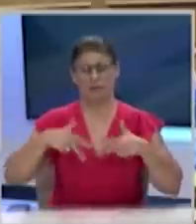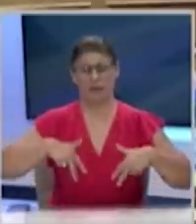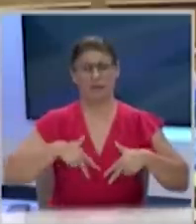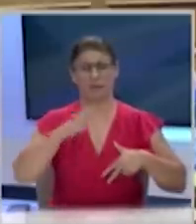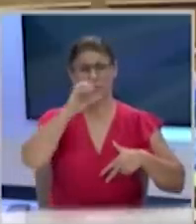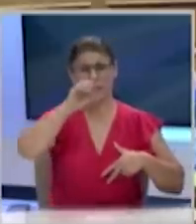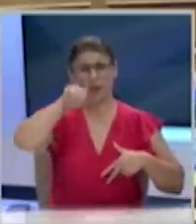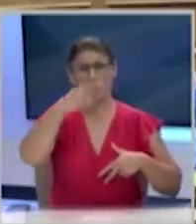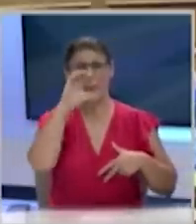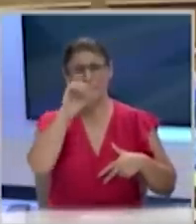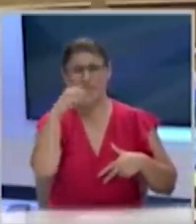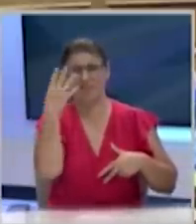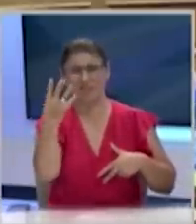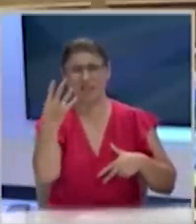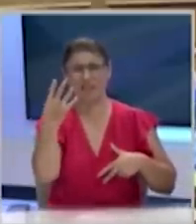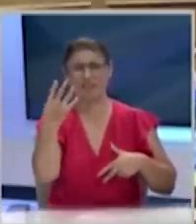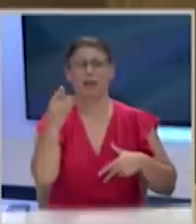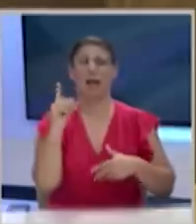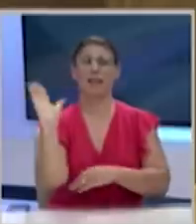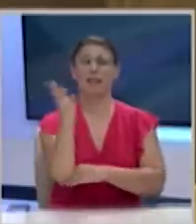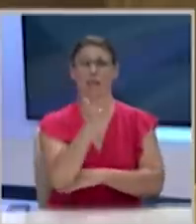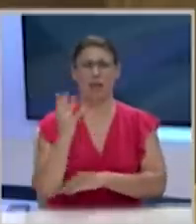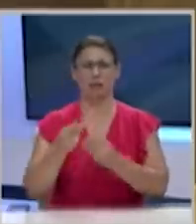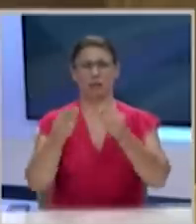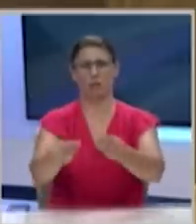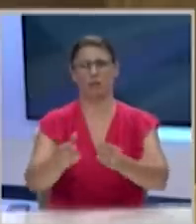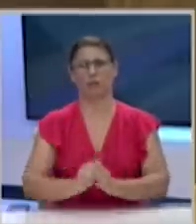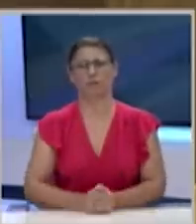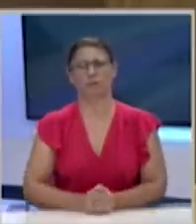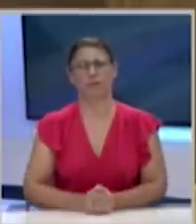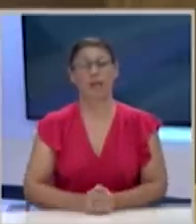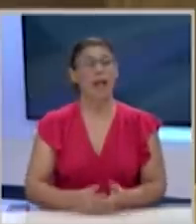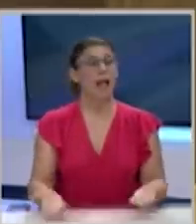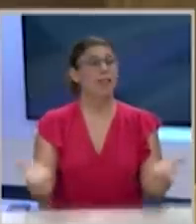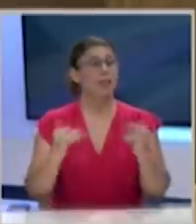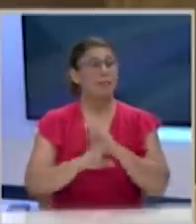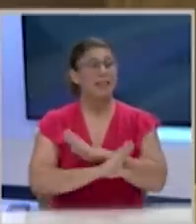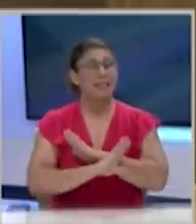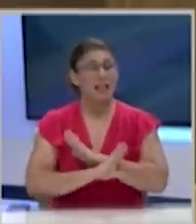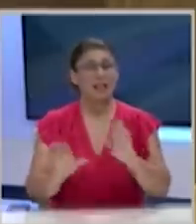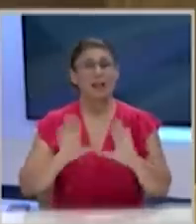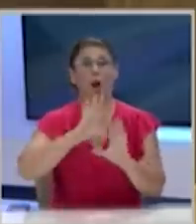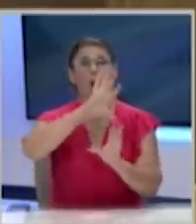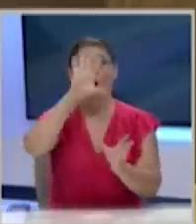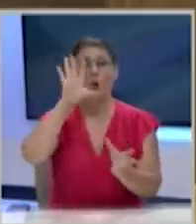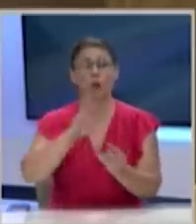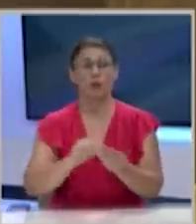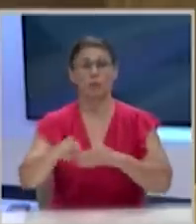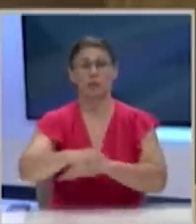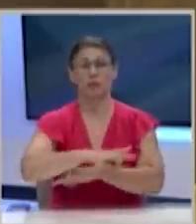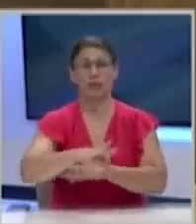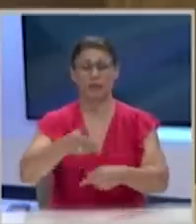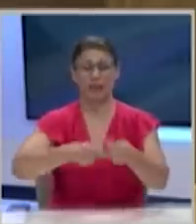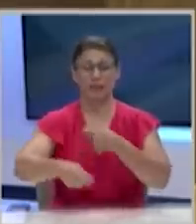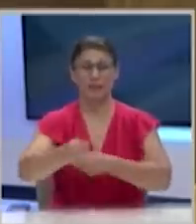0,04 του προϋπολογισμού για τα δάση? Γιατί ότι δεν υπάρχει κανένα ολοκληρωμένο σχέδιο διαχείρισης